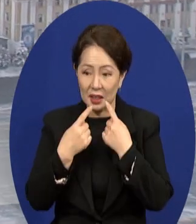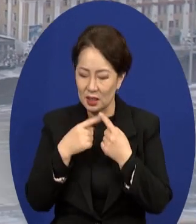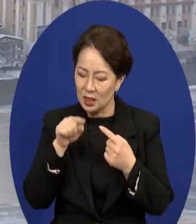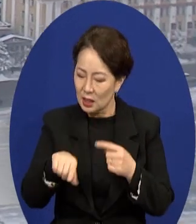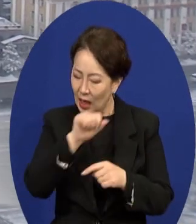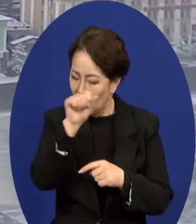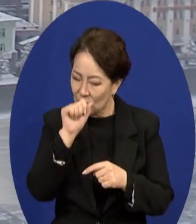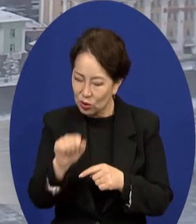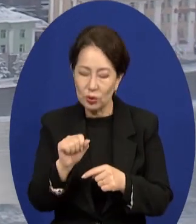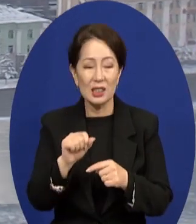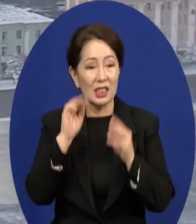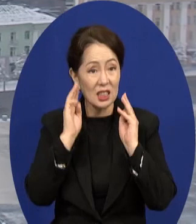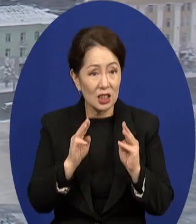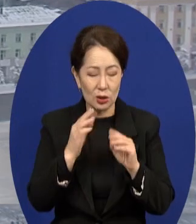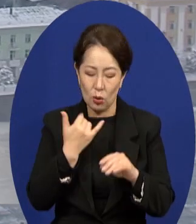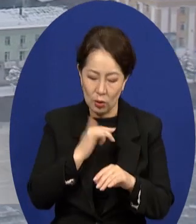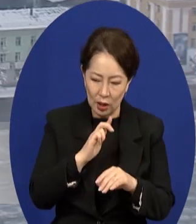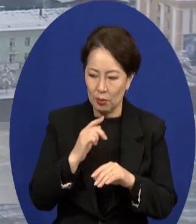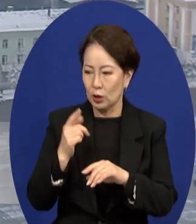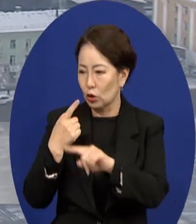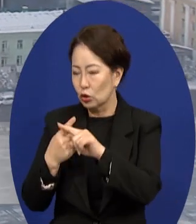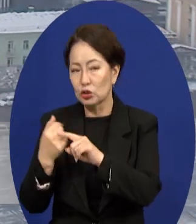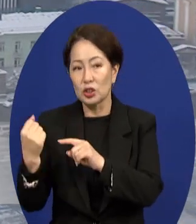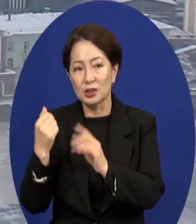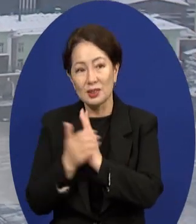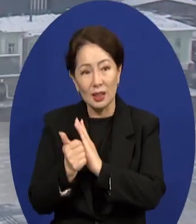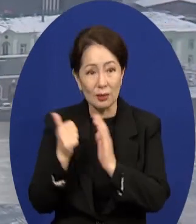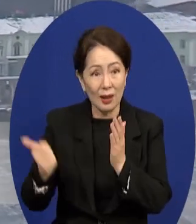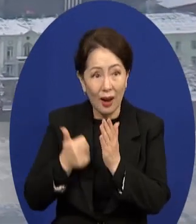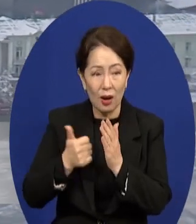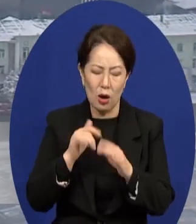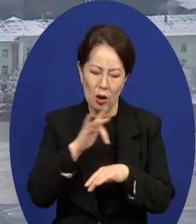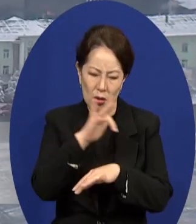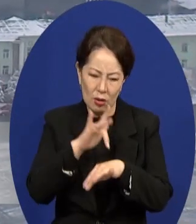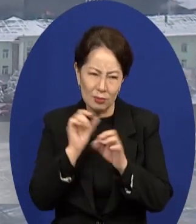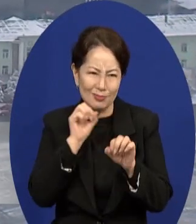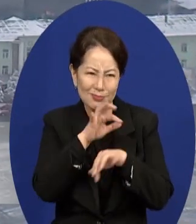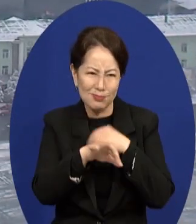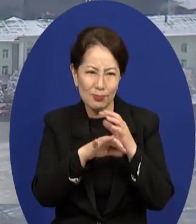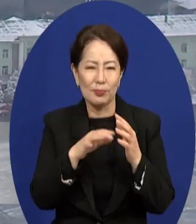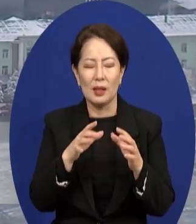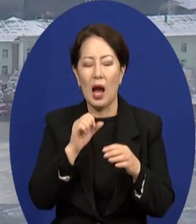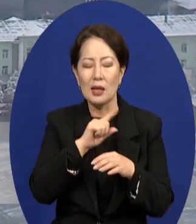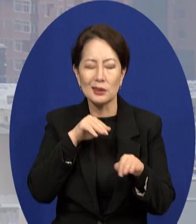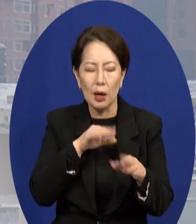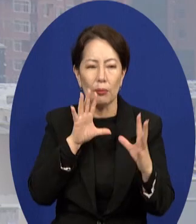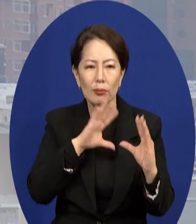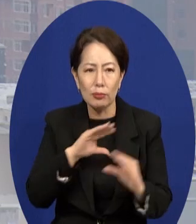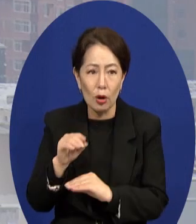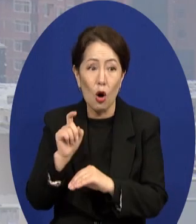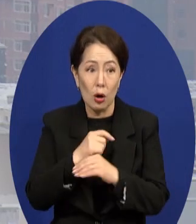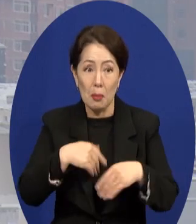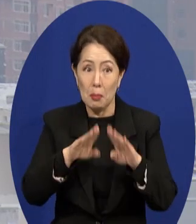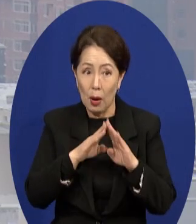асуудлыг шийдэх, хот хөдөөгийн хөгжлийн тэнцвэрийг хангах, хотын төвлөрлийг задлах, автозамын төвжирлийг бууруулах үндэсний хороо байгуулсан ч